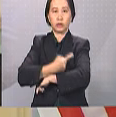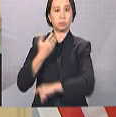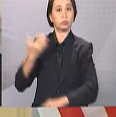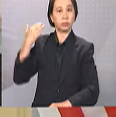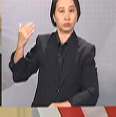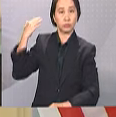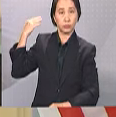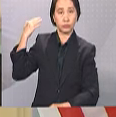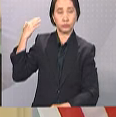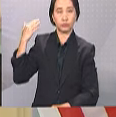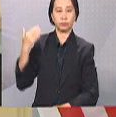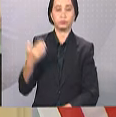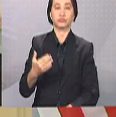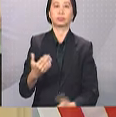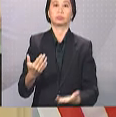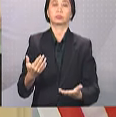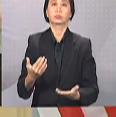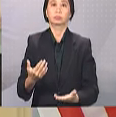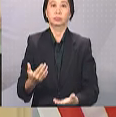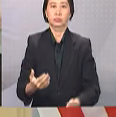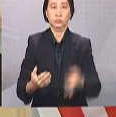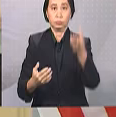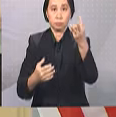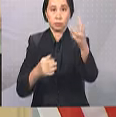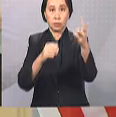sebelumnya, yang mana